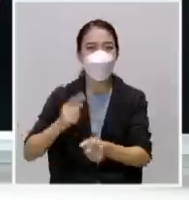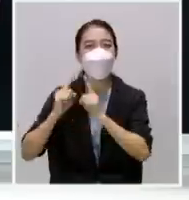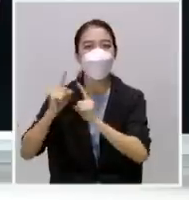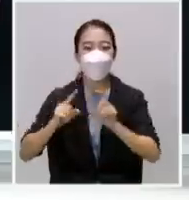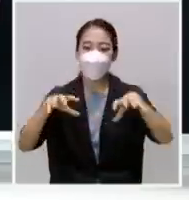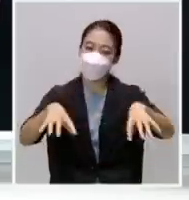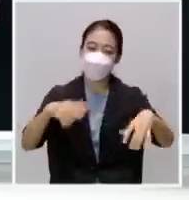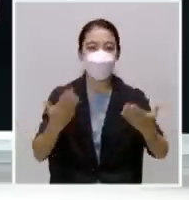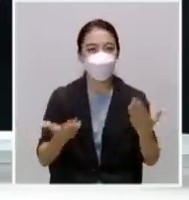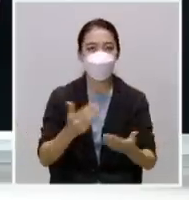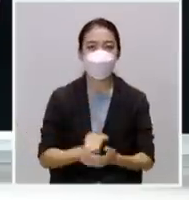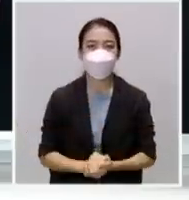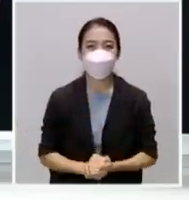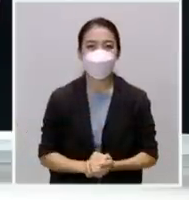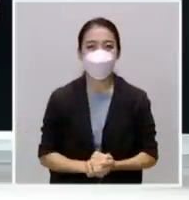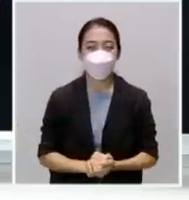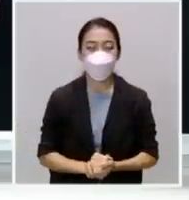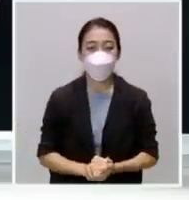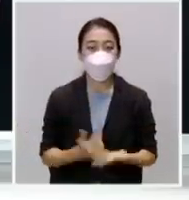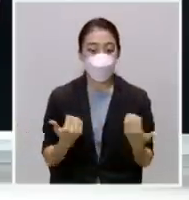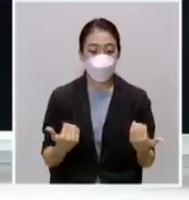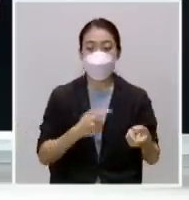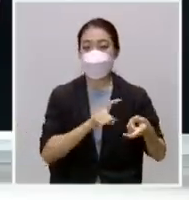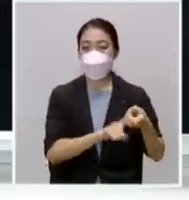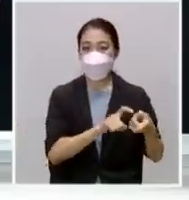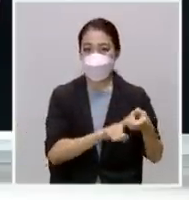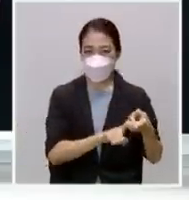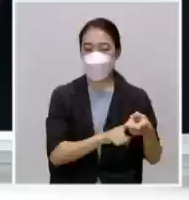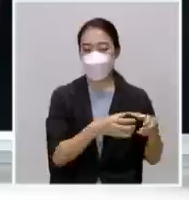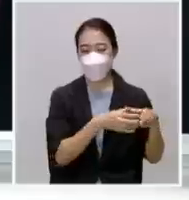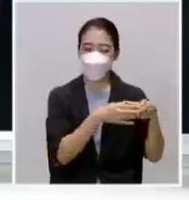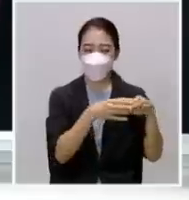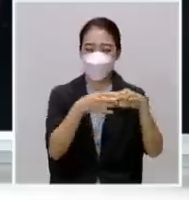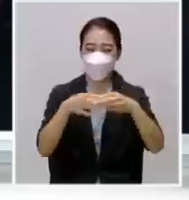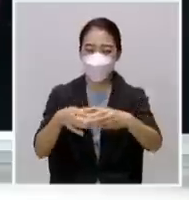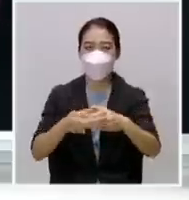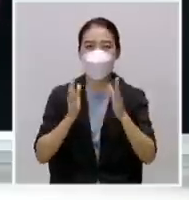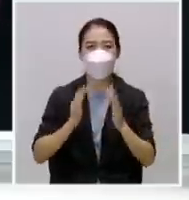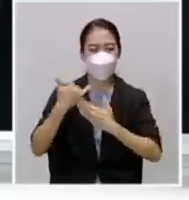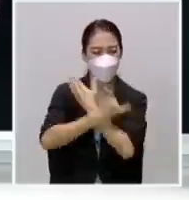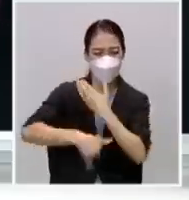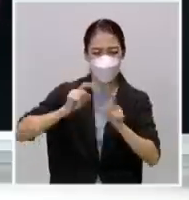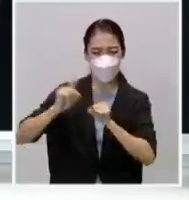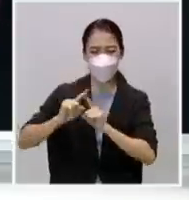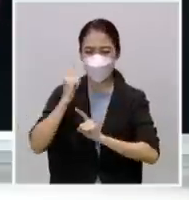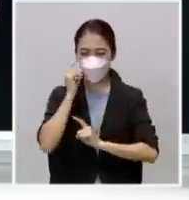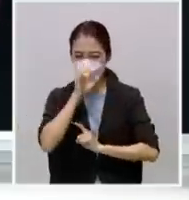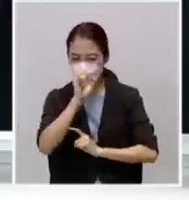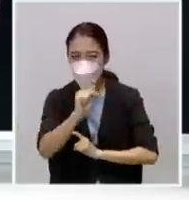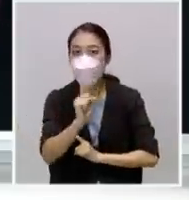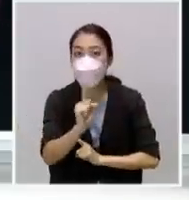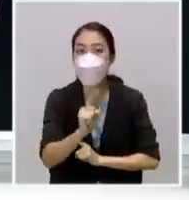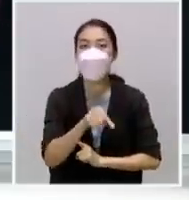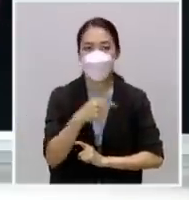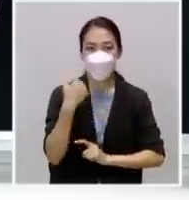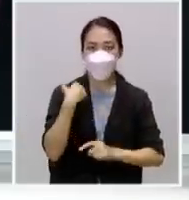คืบที่สำคัญของทหารรัสเซียที่หลายฝ่ายจับตาและไม่ค่อยสบายใจนะคะก็คือการที่ทหารรัสเซียบุกเข้าไปปิดล้อมและยึดอดีต